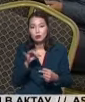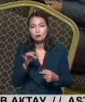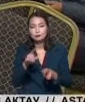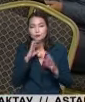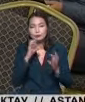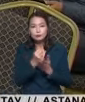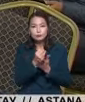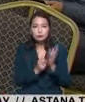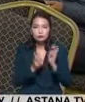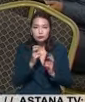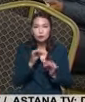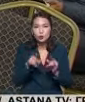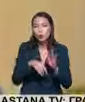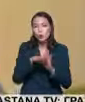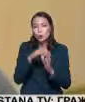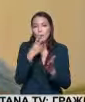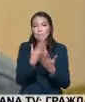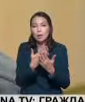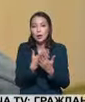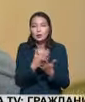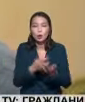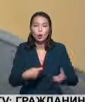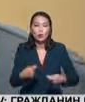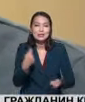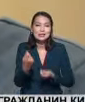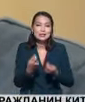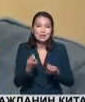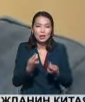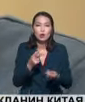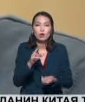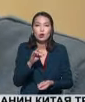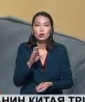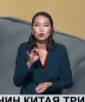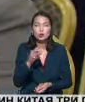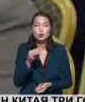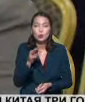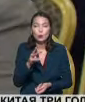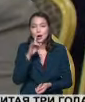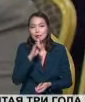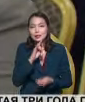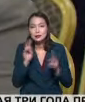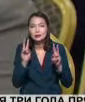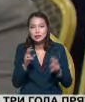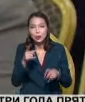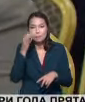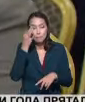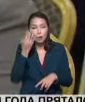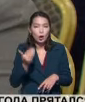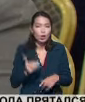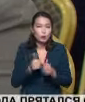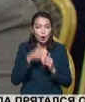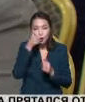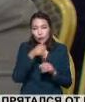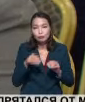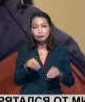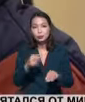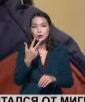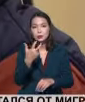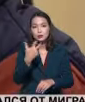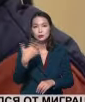производство, но и улучшить его показатели, говорит руководство зернового консорциума Казахстана. А также напомнила, что компания ежегодно засеивается